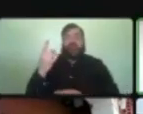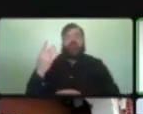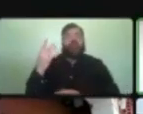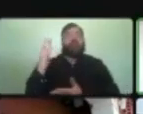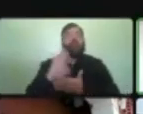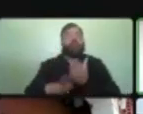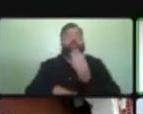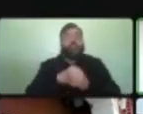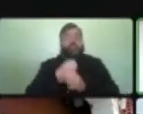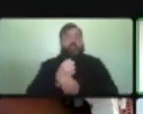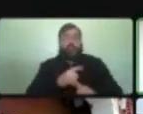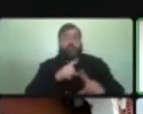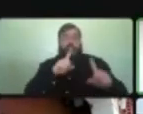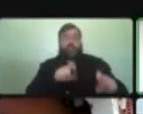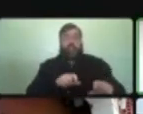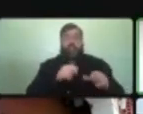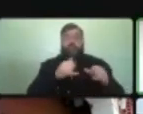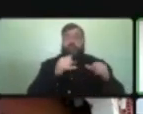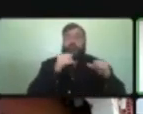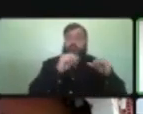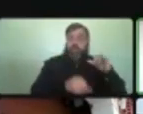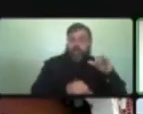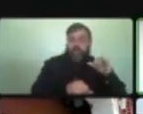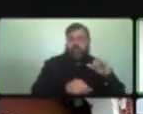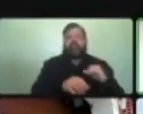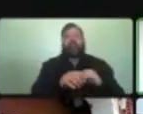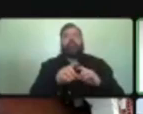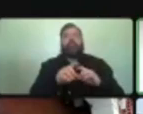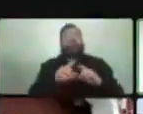sana kuelekea mwisho wa mwaka uliopita wa masomo.